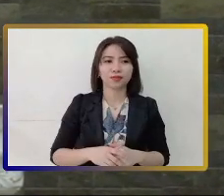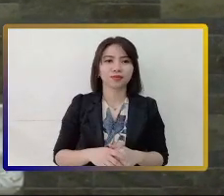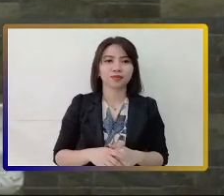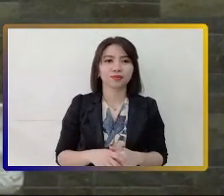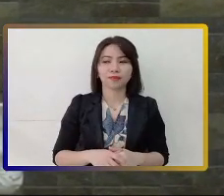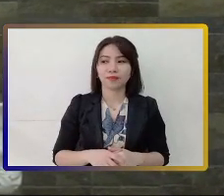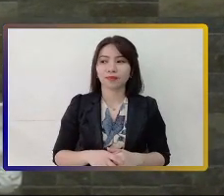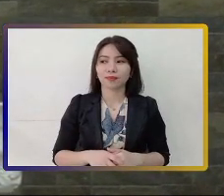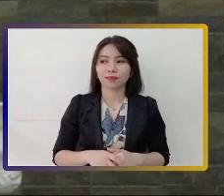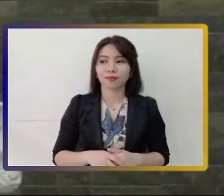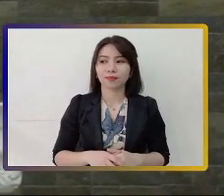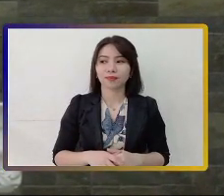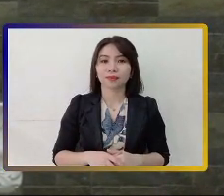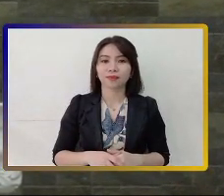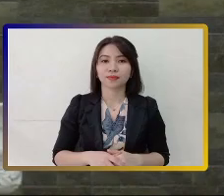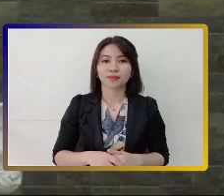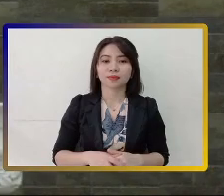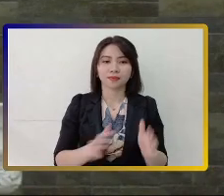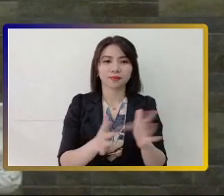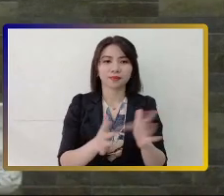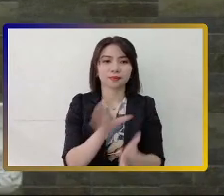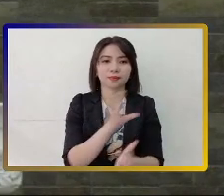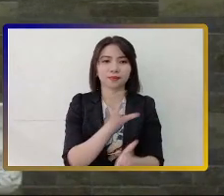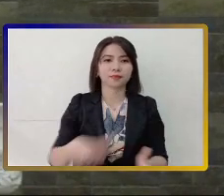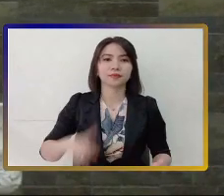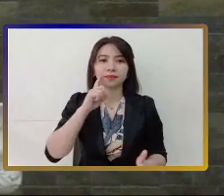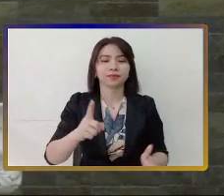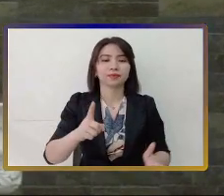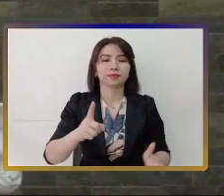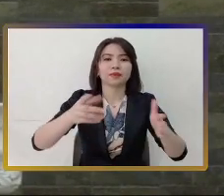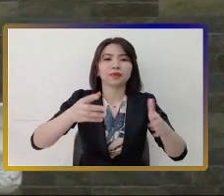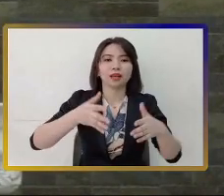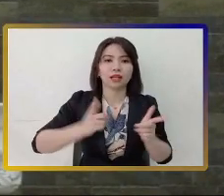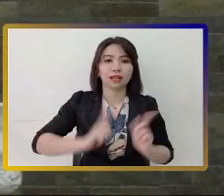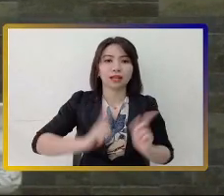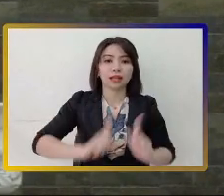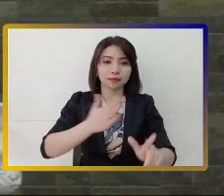Let my life flow through you.